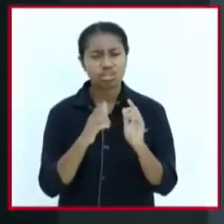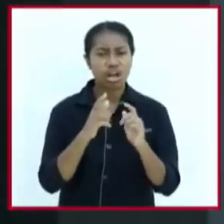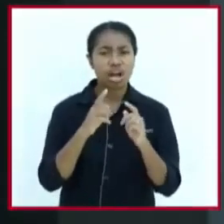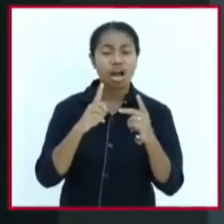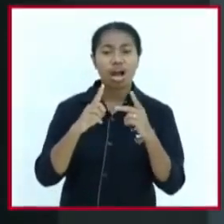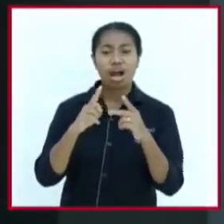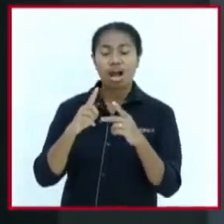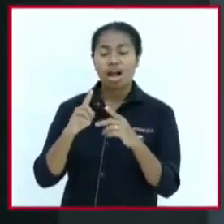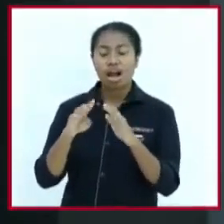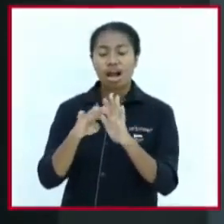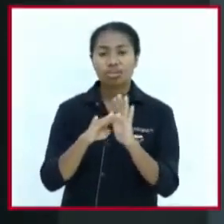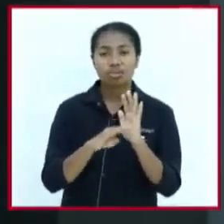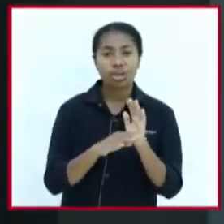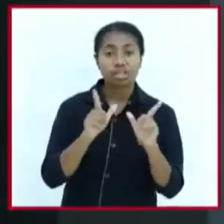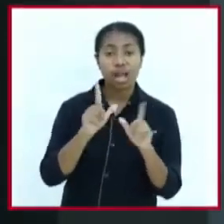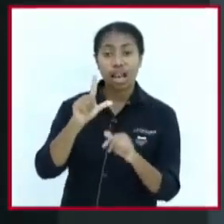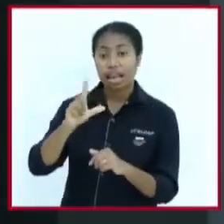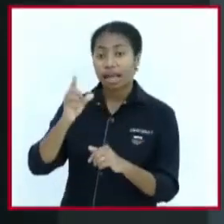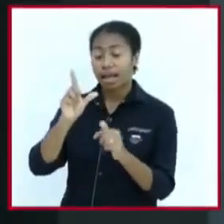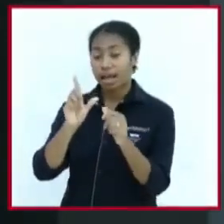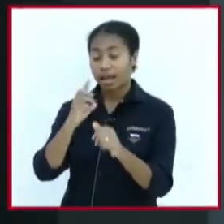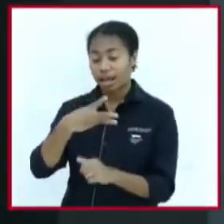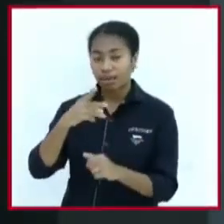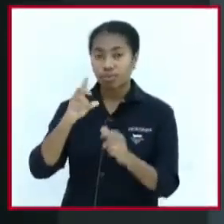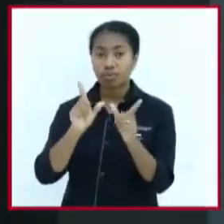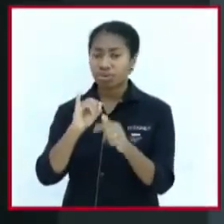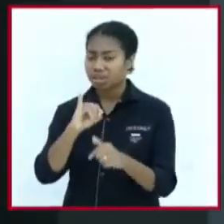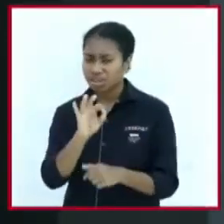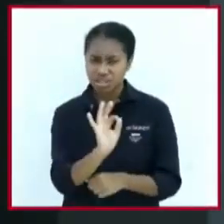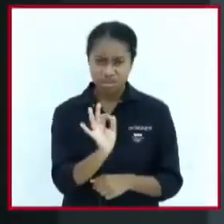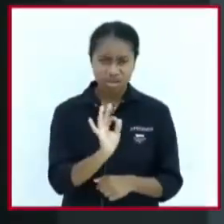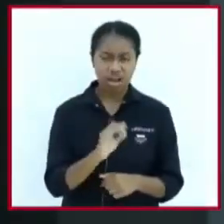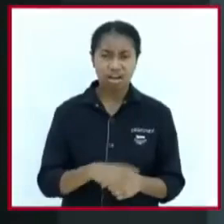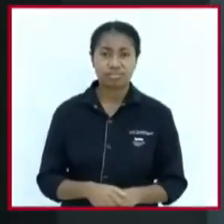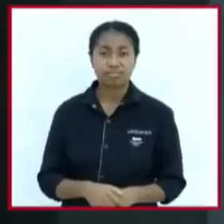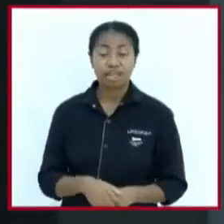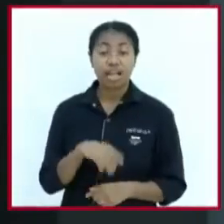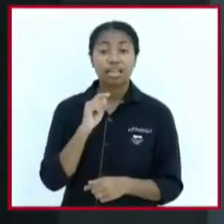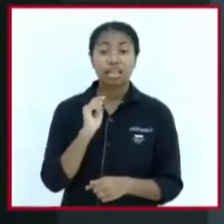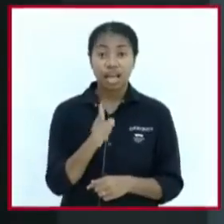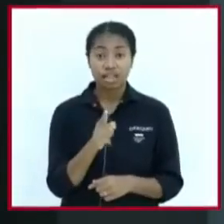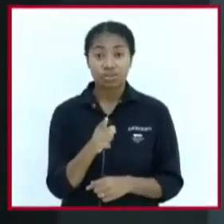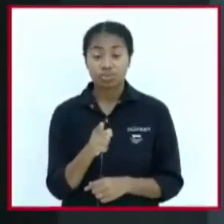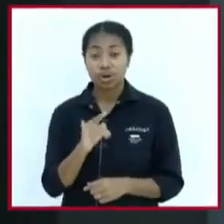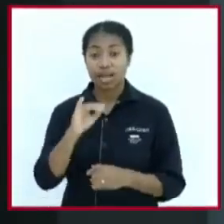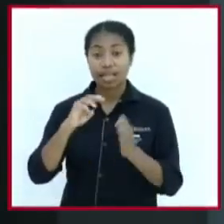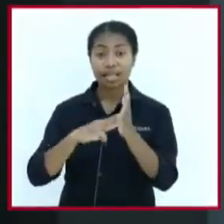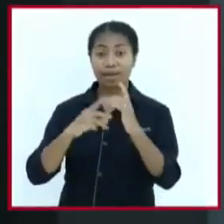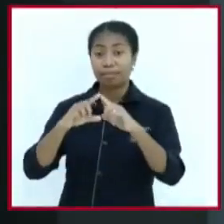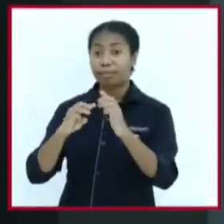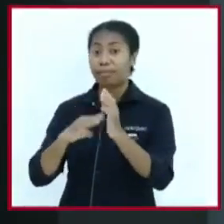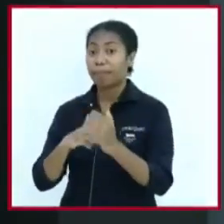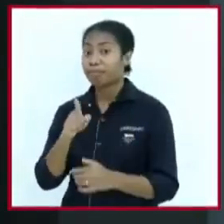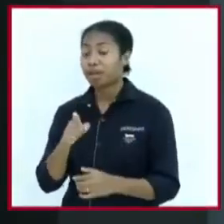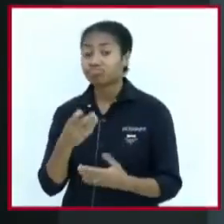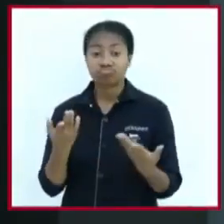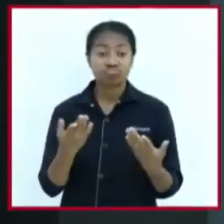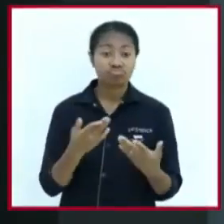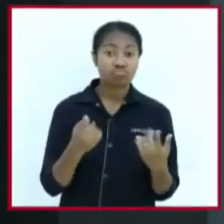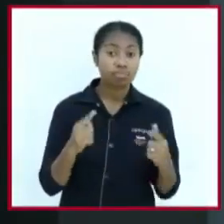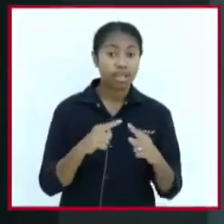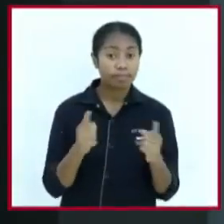dia tidak ikut aturan yang lebih tinggi buka turnaround dia itu Imam Tapi menurut